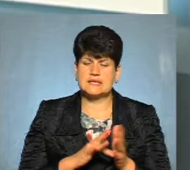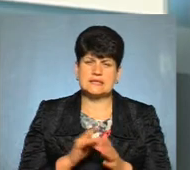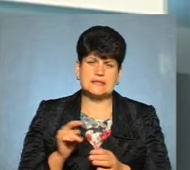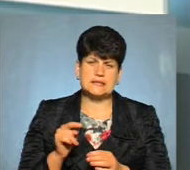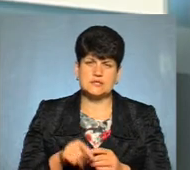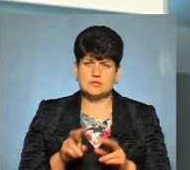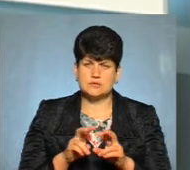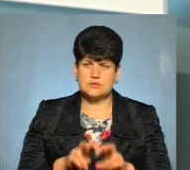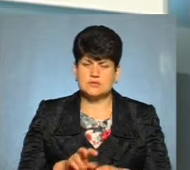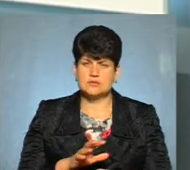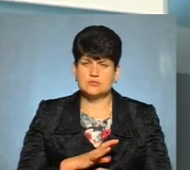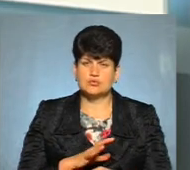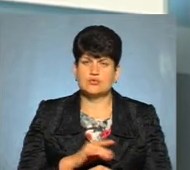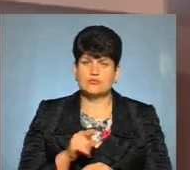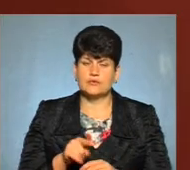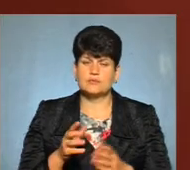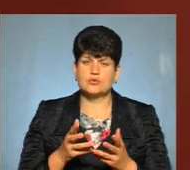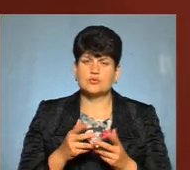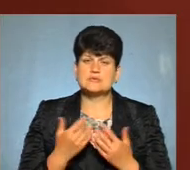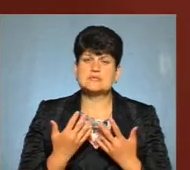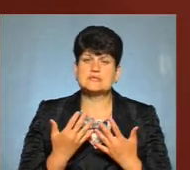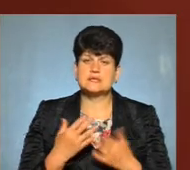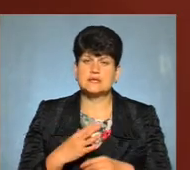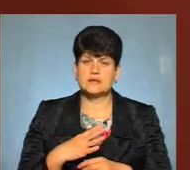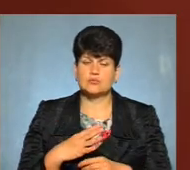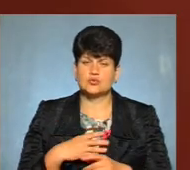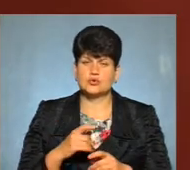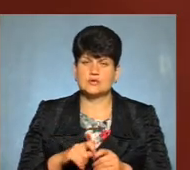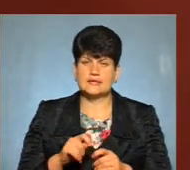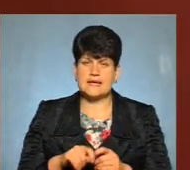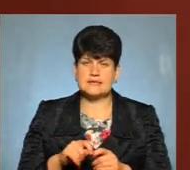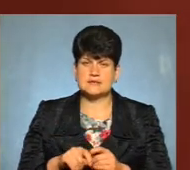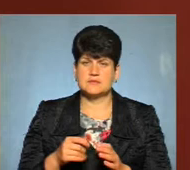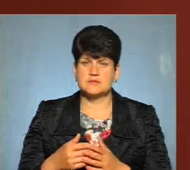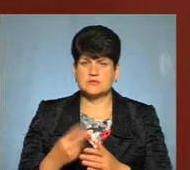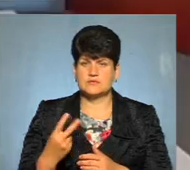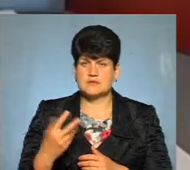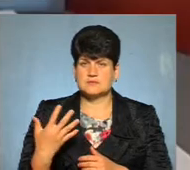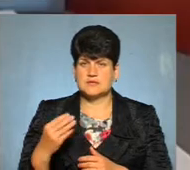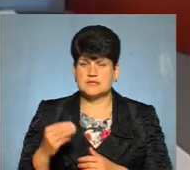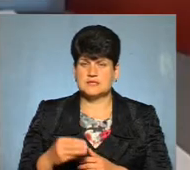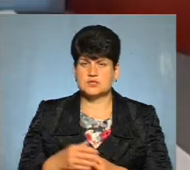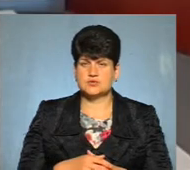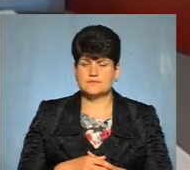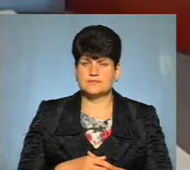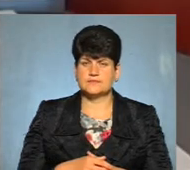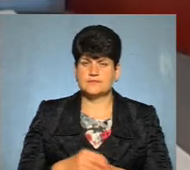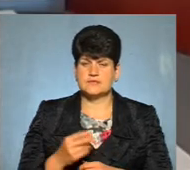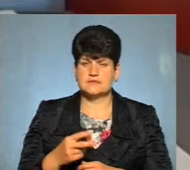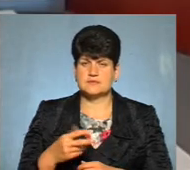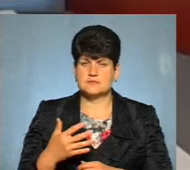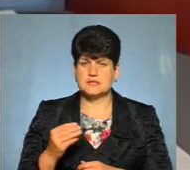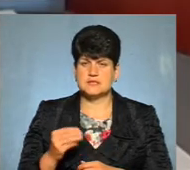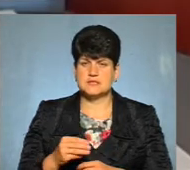було зроблено. Напевно, ви тільки підраховуєте, скільки було зроблено тестів. У нас вже близько 25 тисяч досліджень. 25